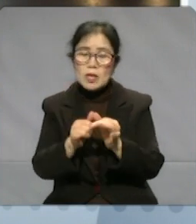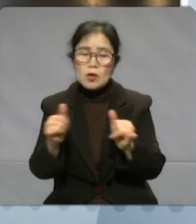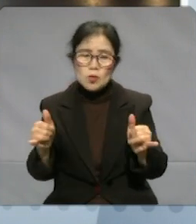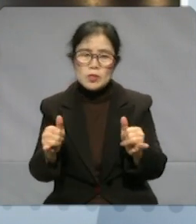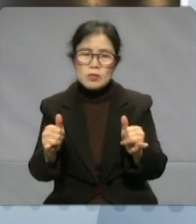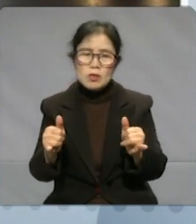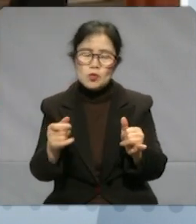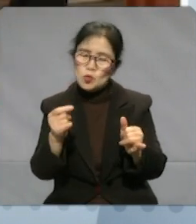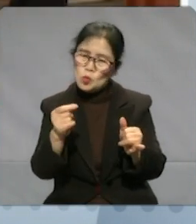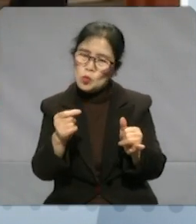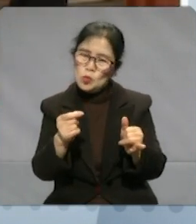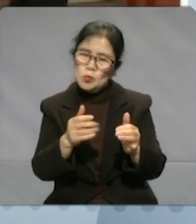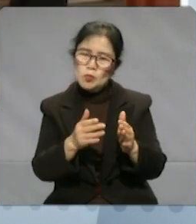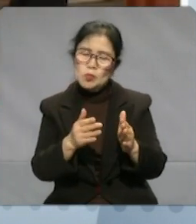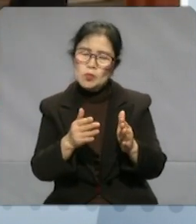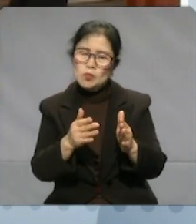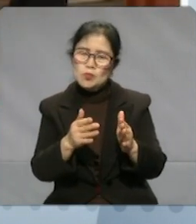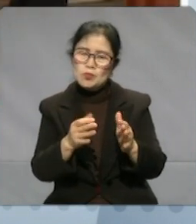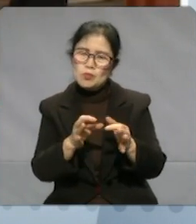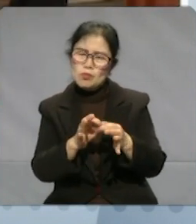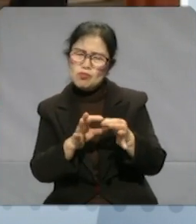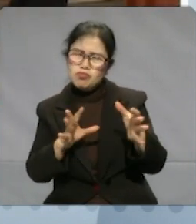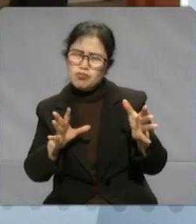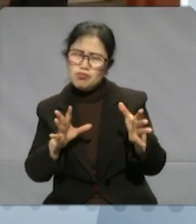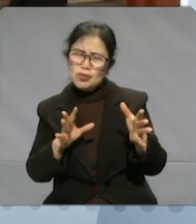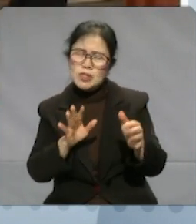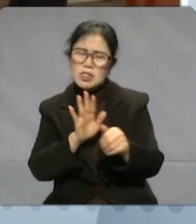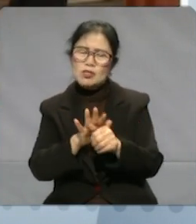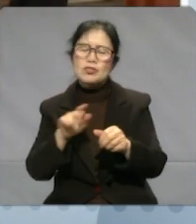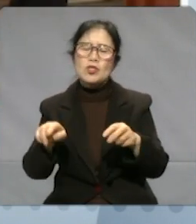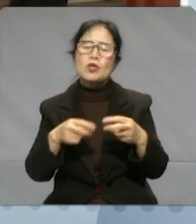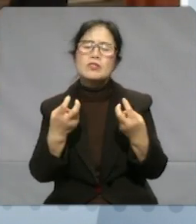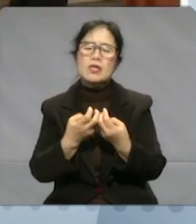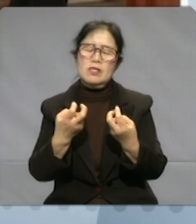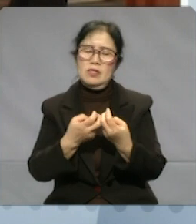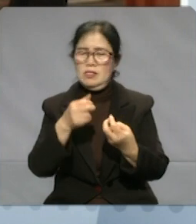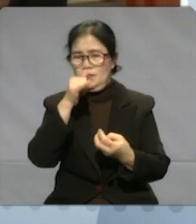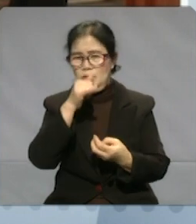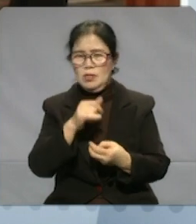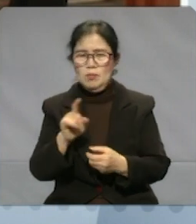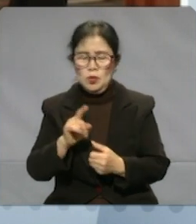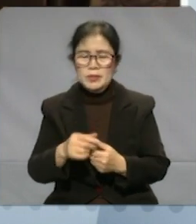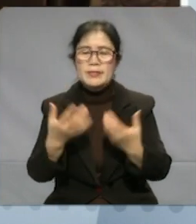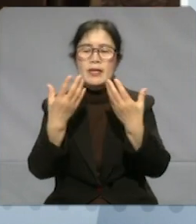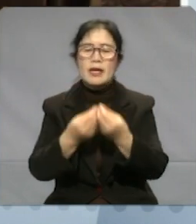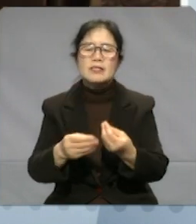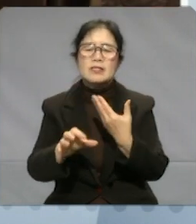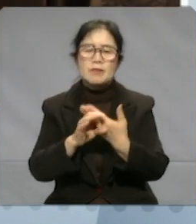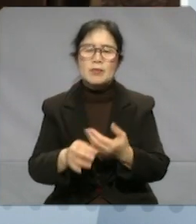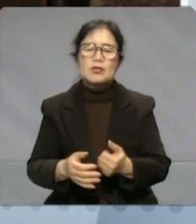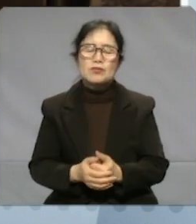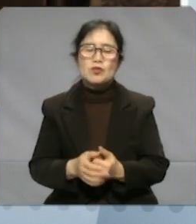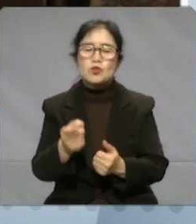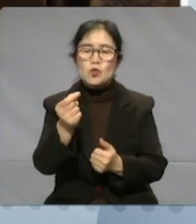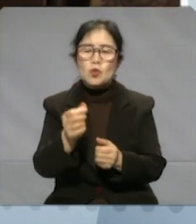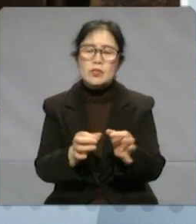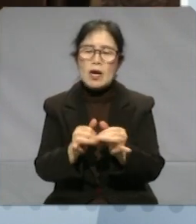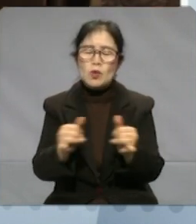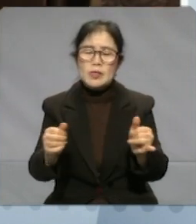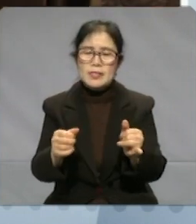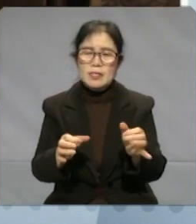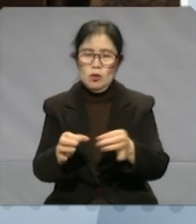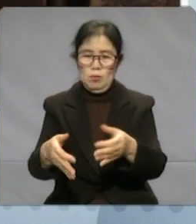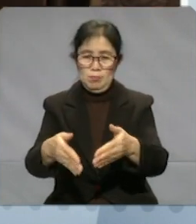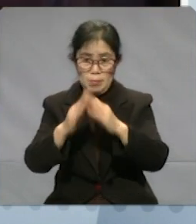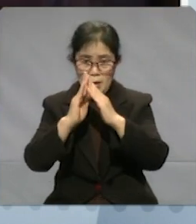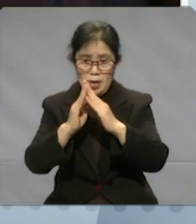소상공인들하고는 조금 거리가 있는 괴리가 있는 지원 정책들이다라고 생각이 됩니다. 예를 들어서 소상공인들이 창업을